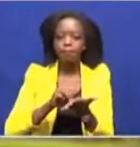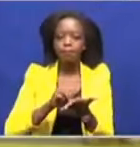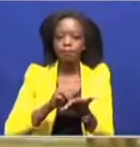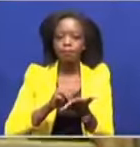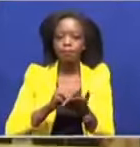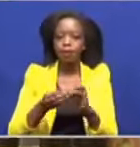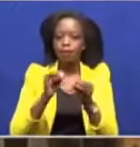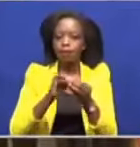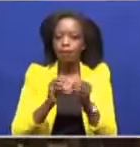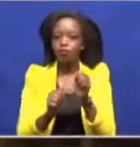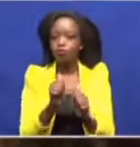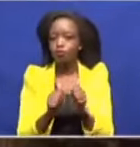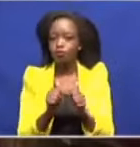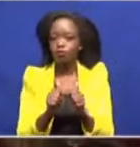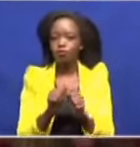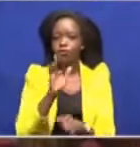bill number